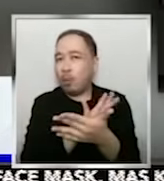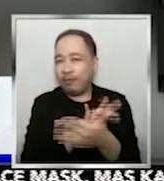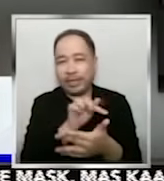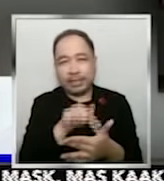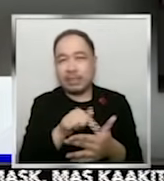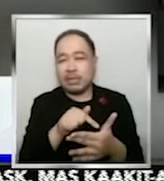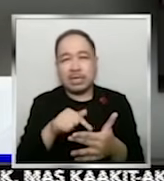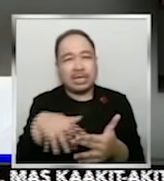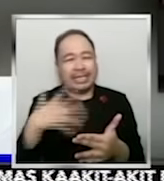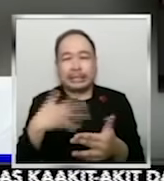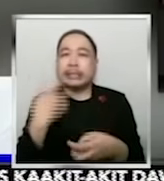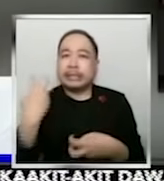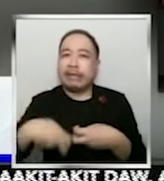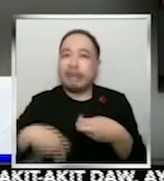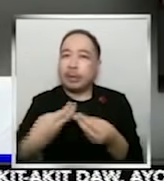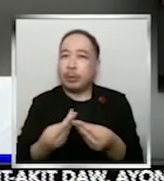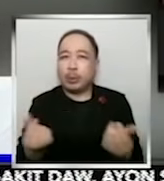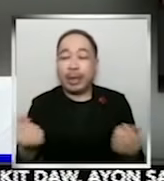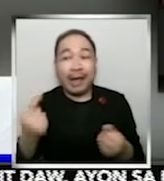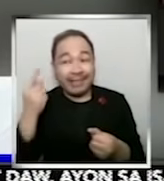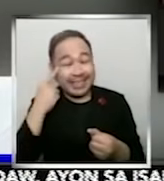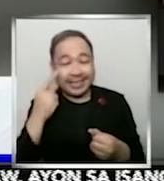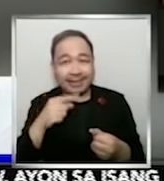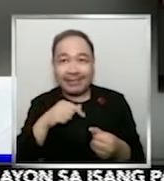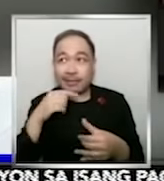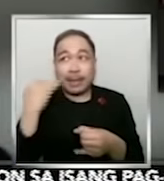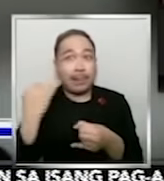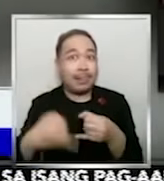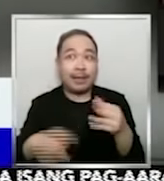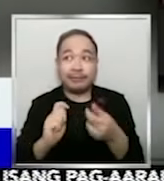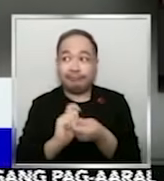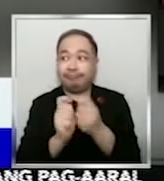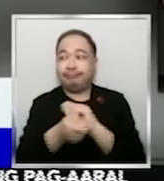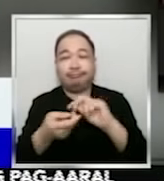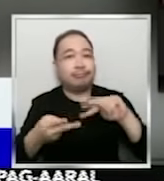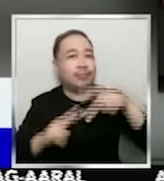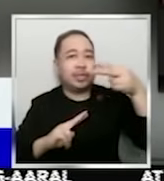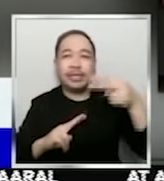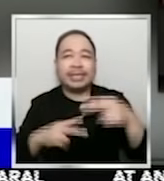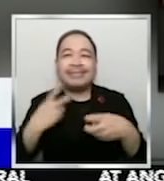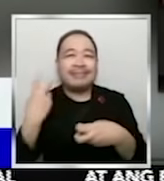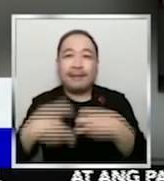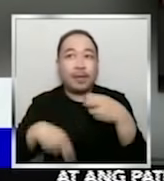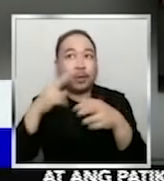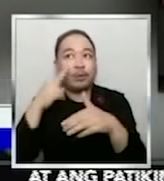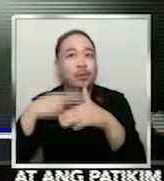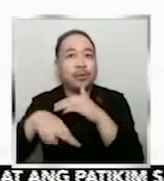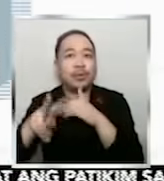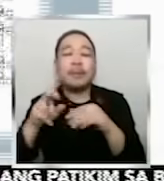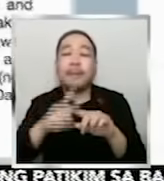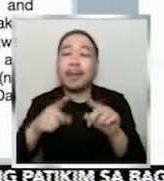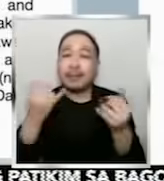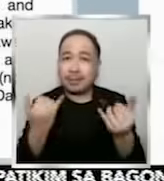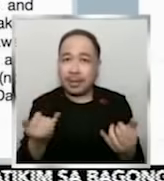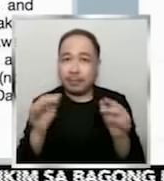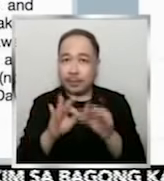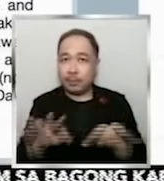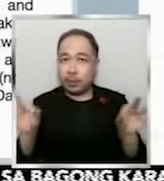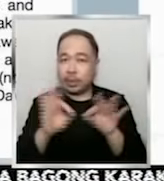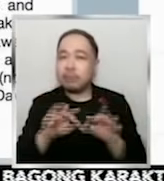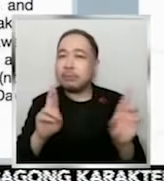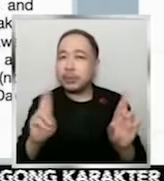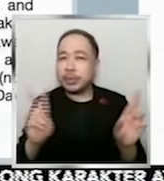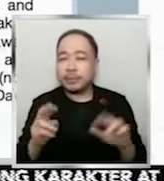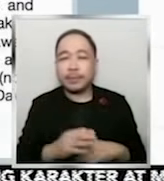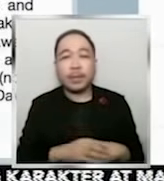think this will be the last variant. It's very, very difficult to predict. Meanwhile, kailangan lang po tayong maging handa. Sa tayan ng Okta